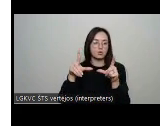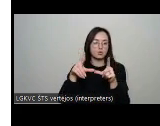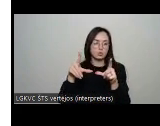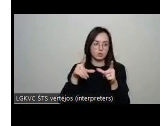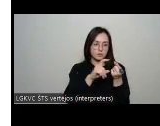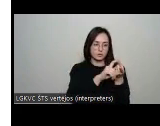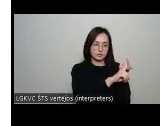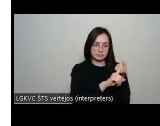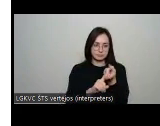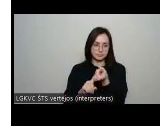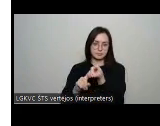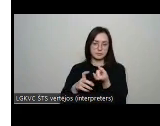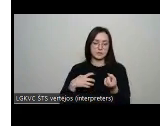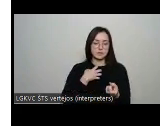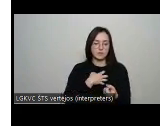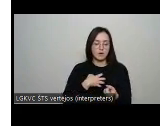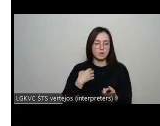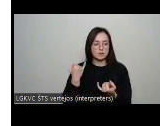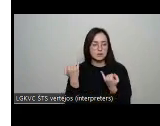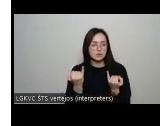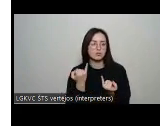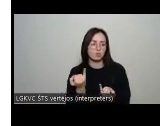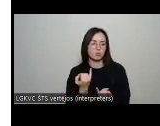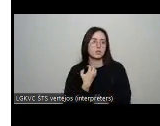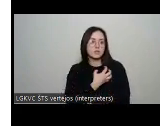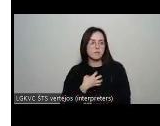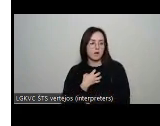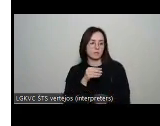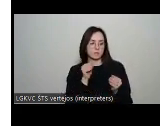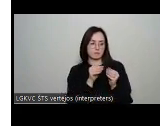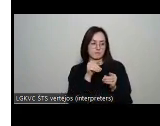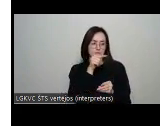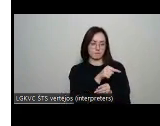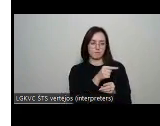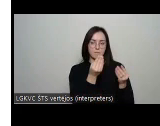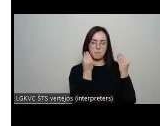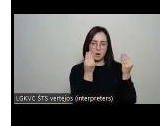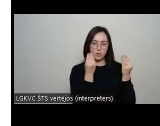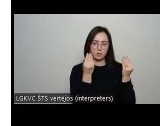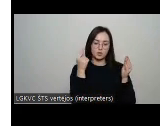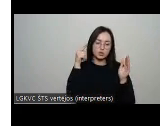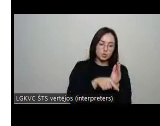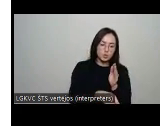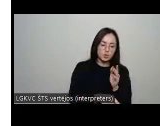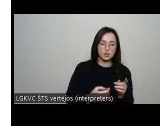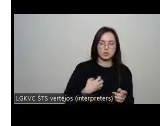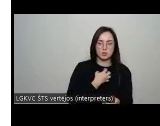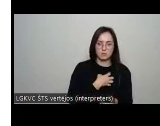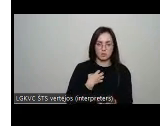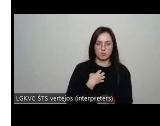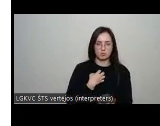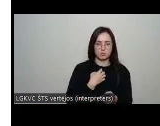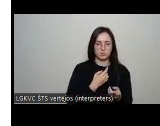kad būtų aktualus. Ir kad mokymas turinys būtų aktualus, nes tai iš tikrųjų aktyvuotų